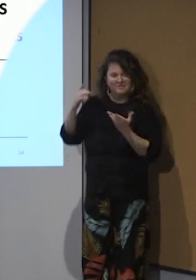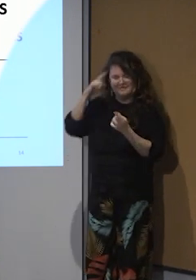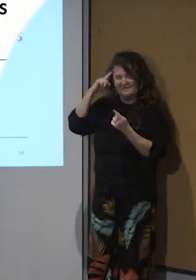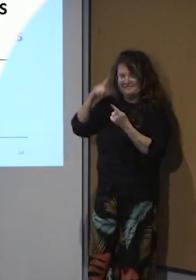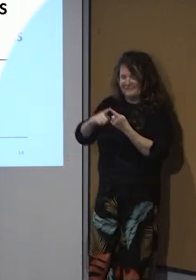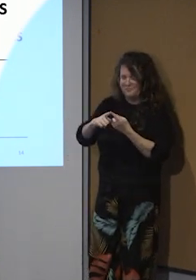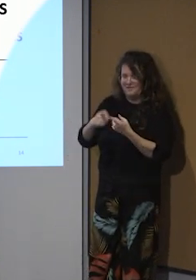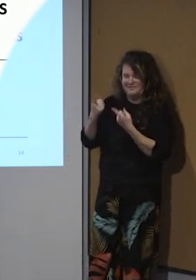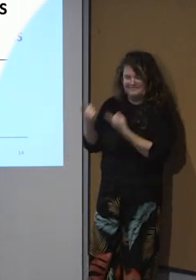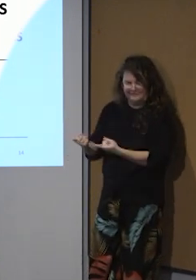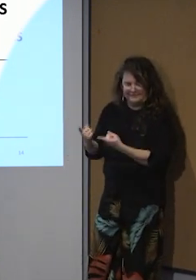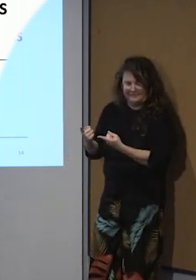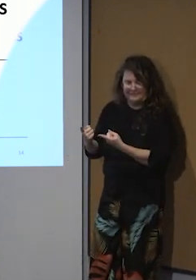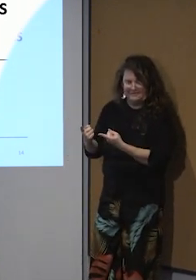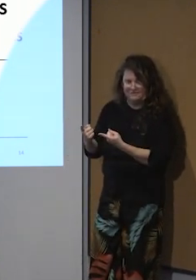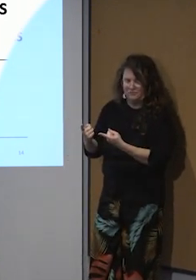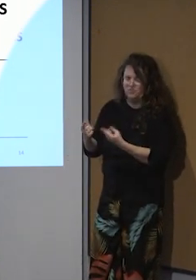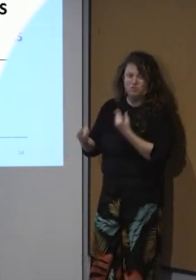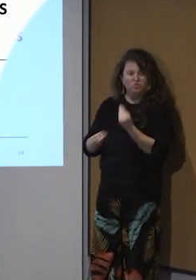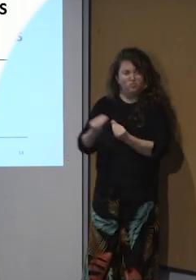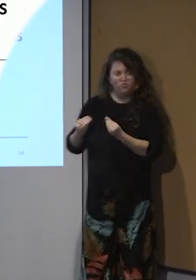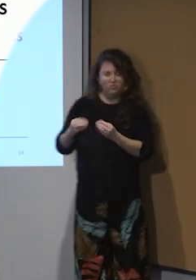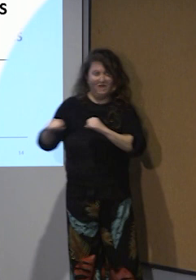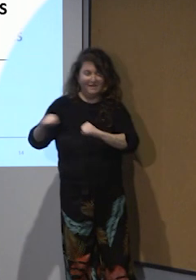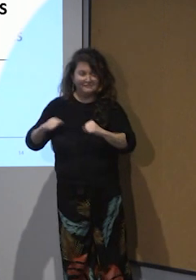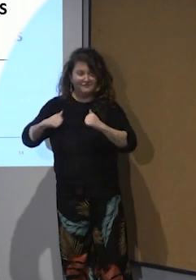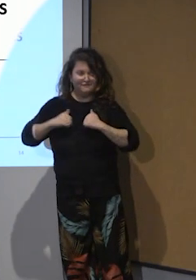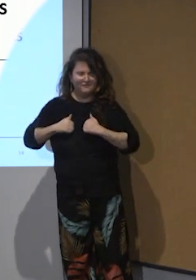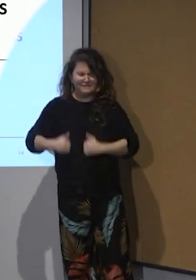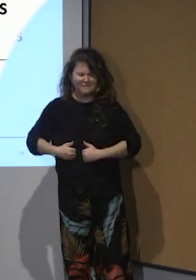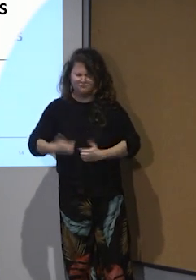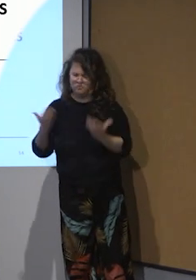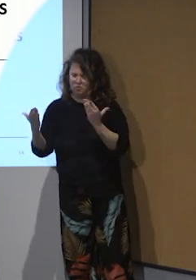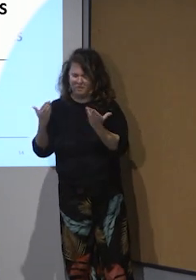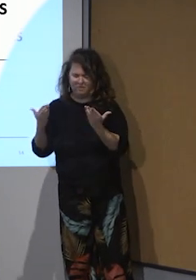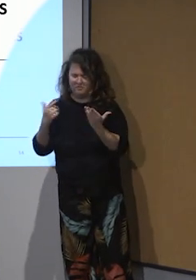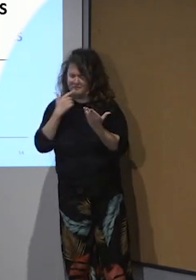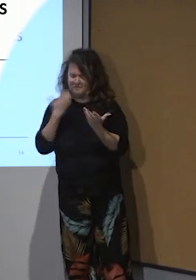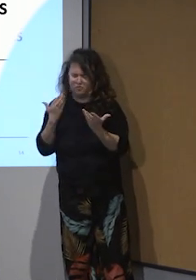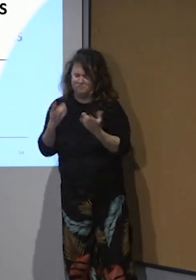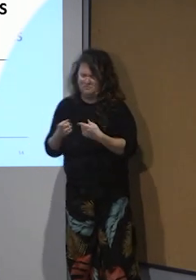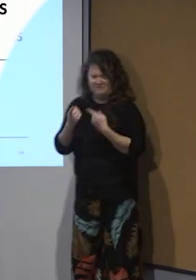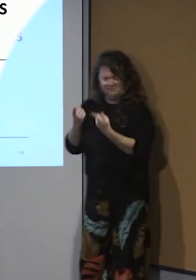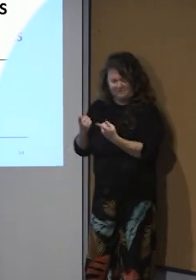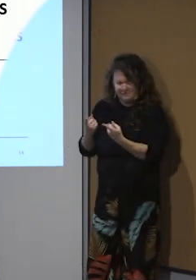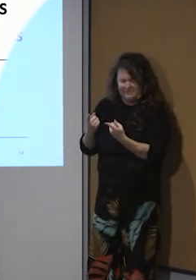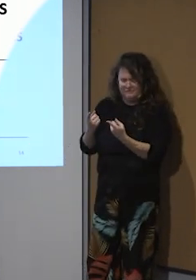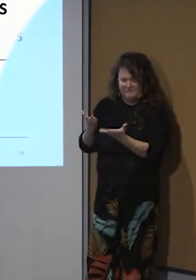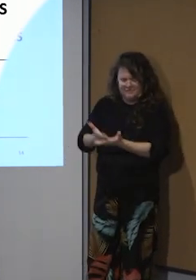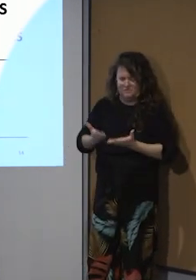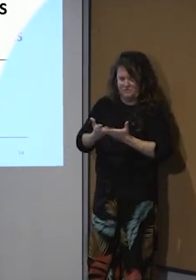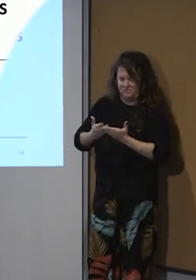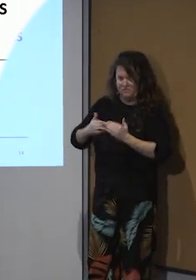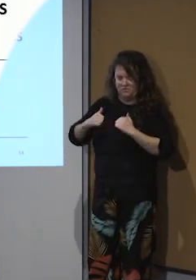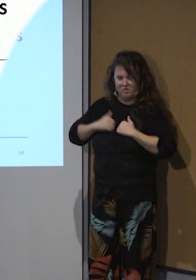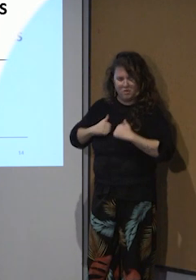physique, c'est un état dans lequel les mouvements corporels sont réduits au minimum et la dépense